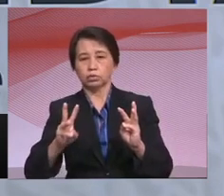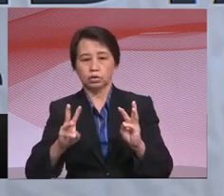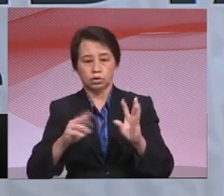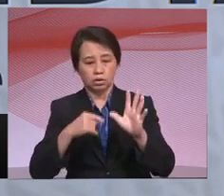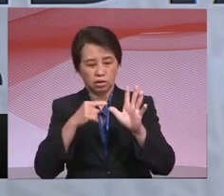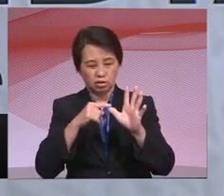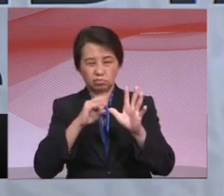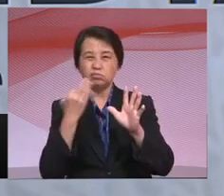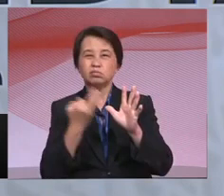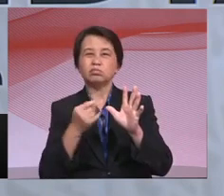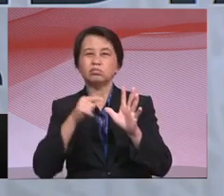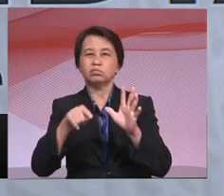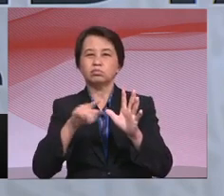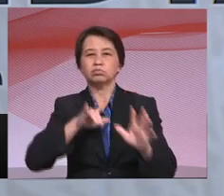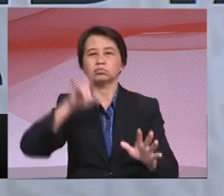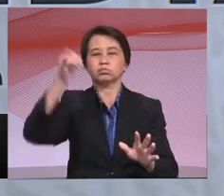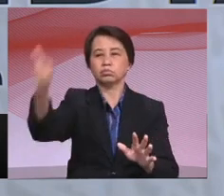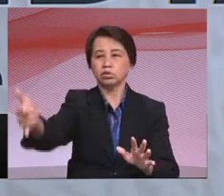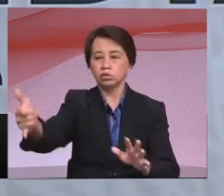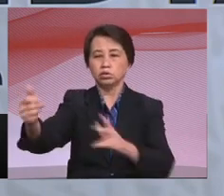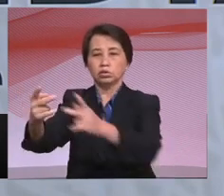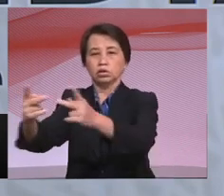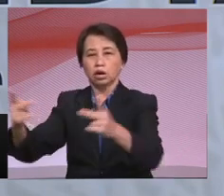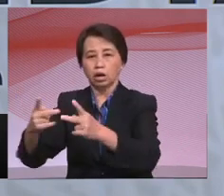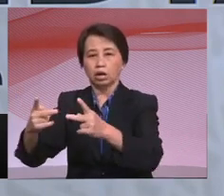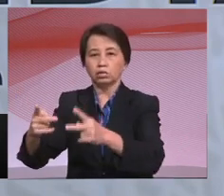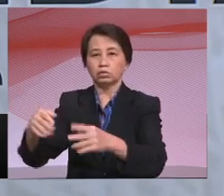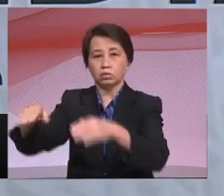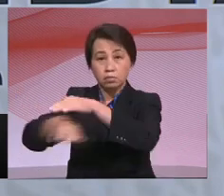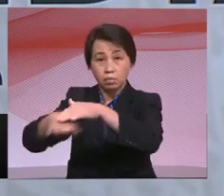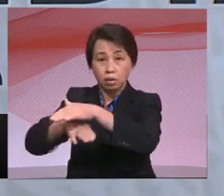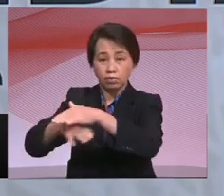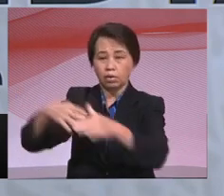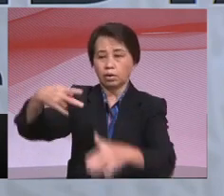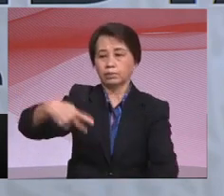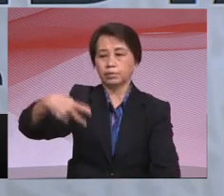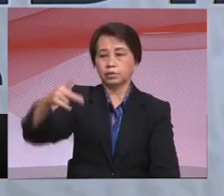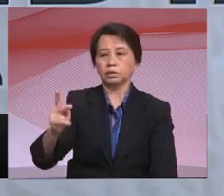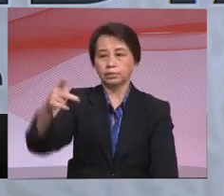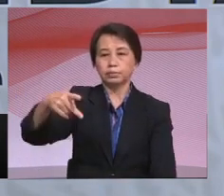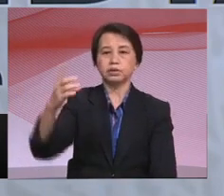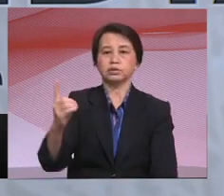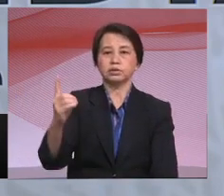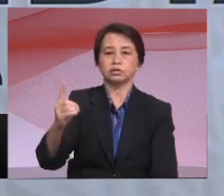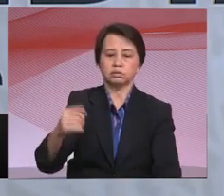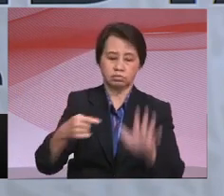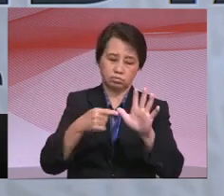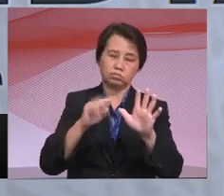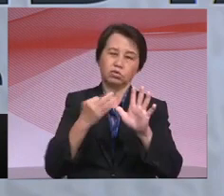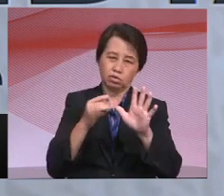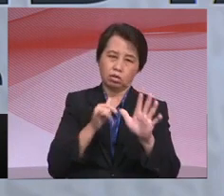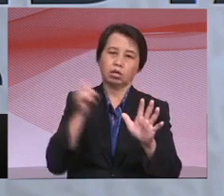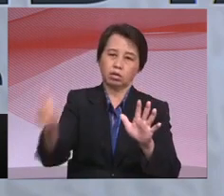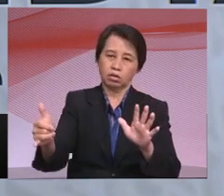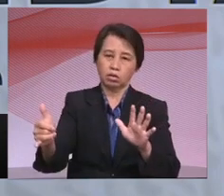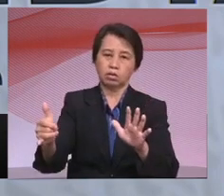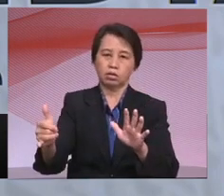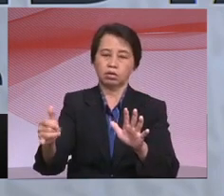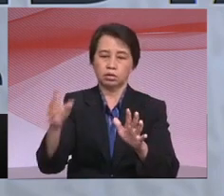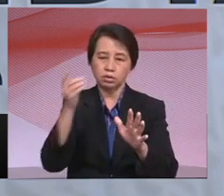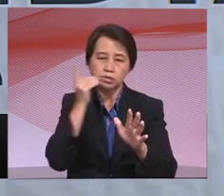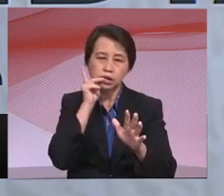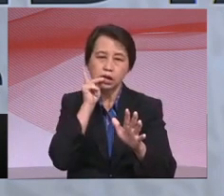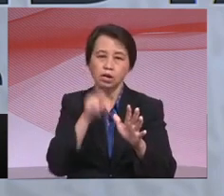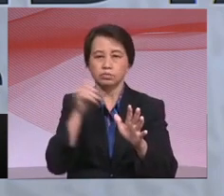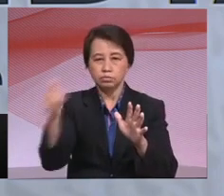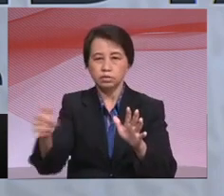mengunjungi ke salah satu kawasan yang kini di bawah Perintah Kawalan Pergerakan diperketatkan secara pentadbiran di negeri Kedah.